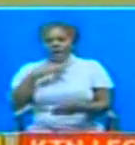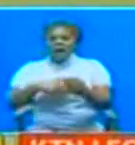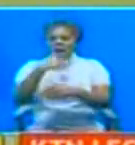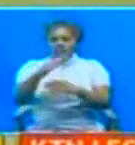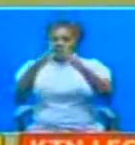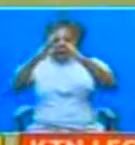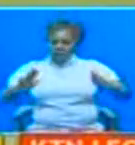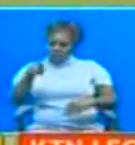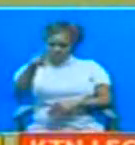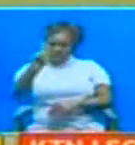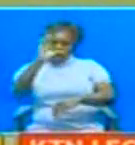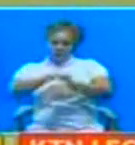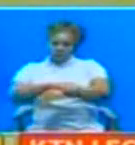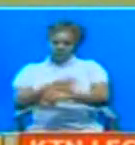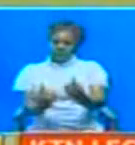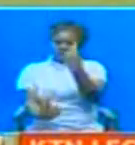ya nyumba yao kushika moto.